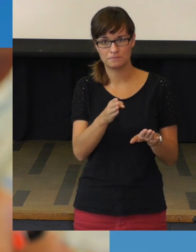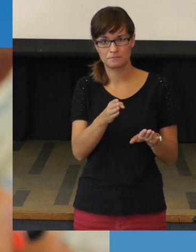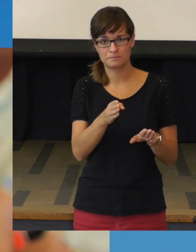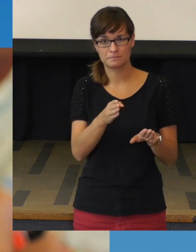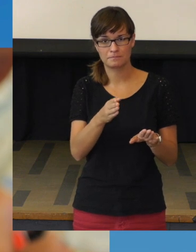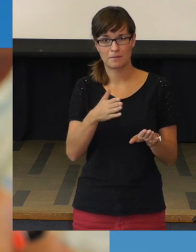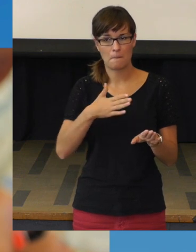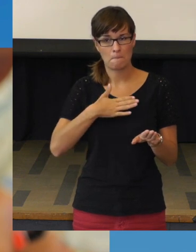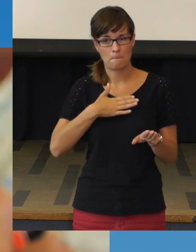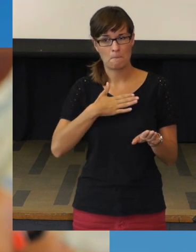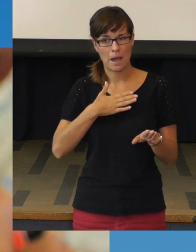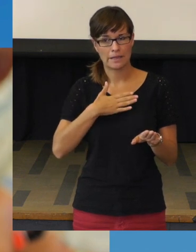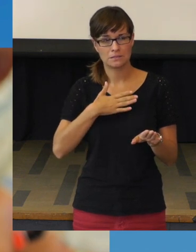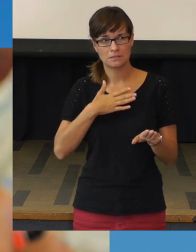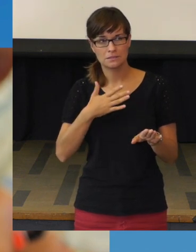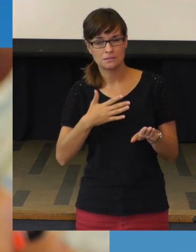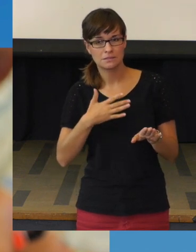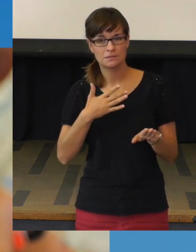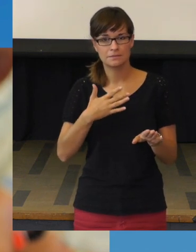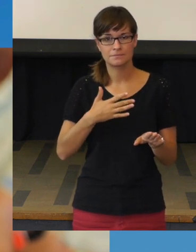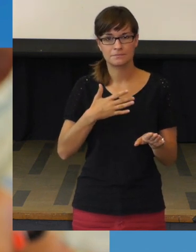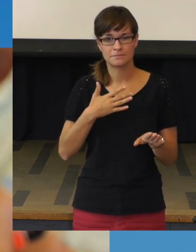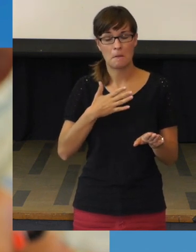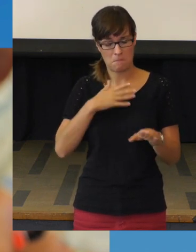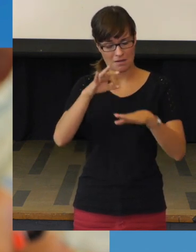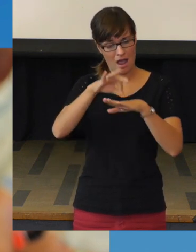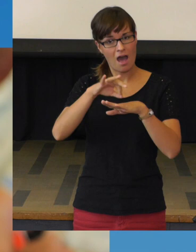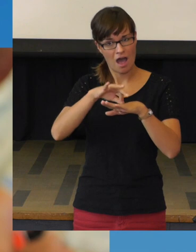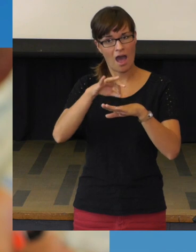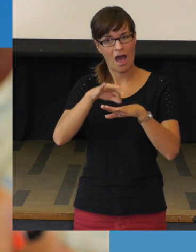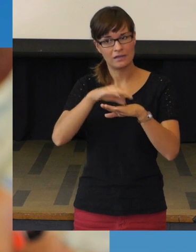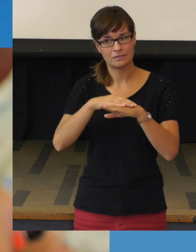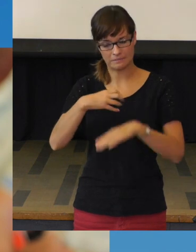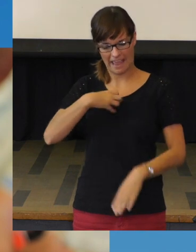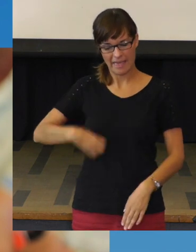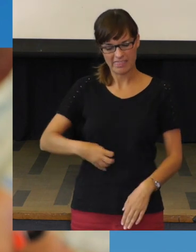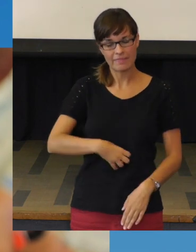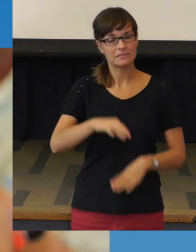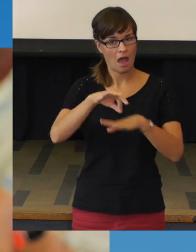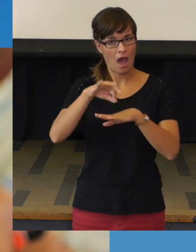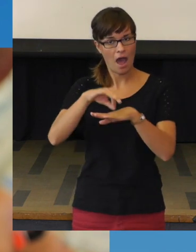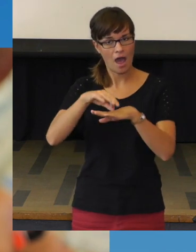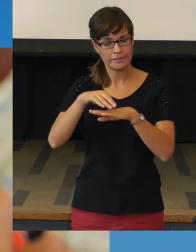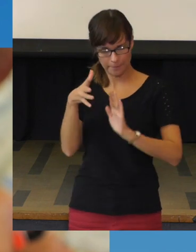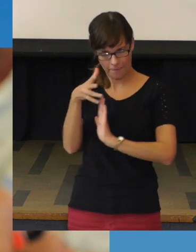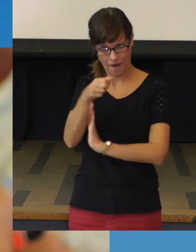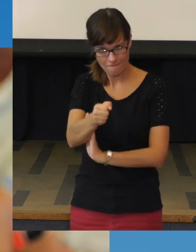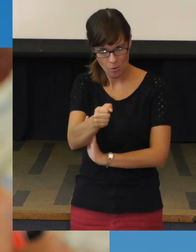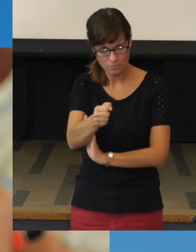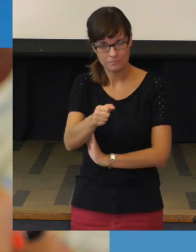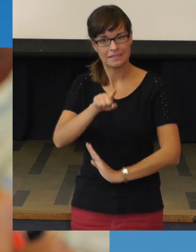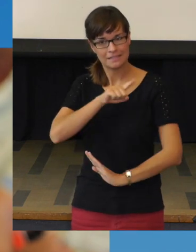mein Arzt, Internist, festgestellt, dass bei mir